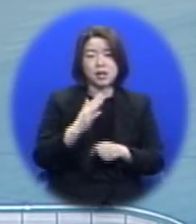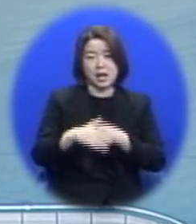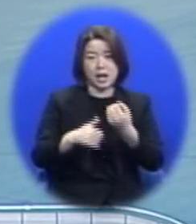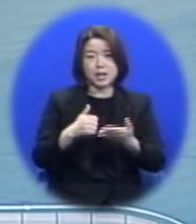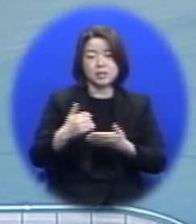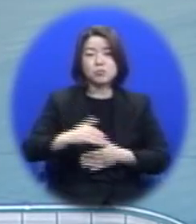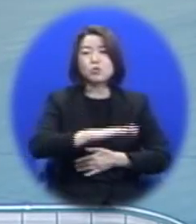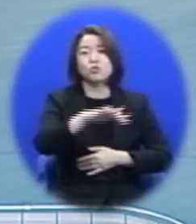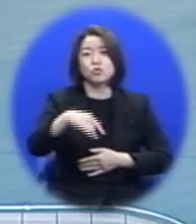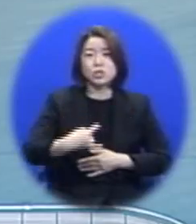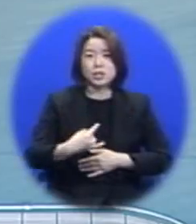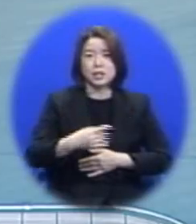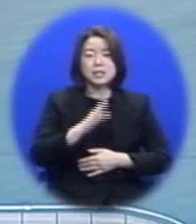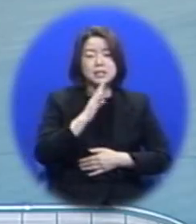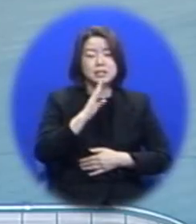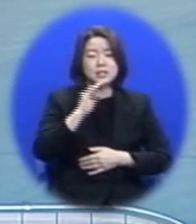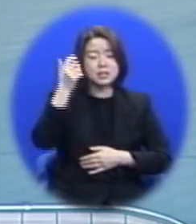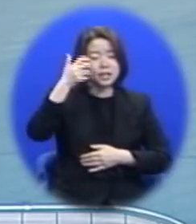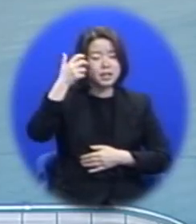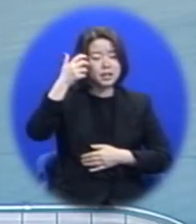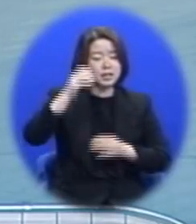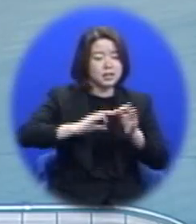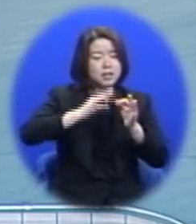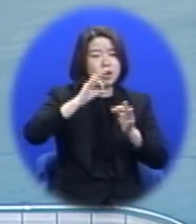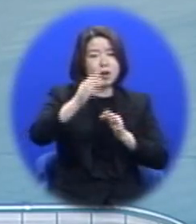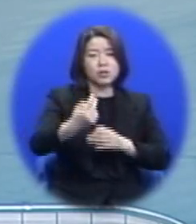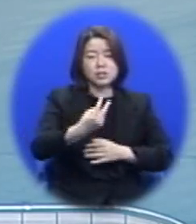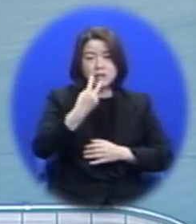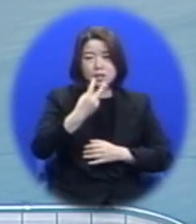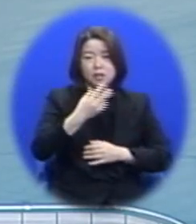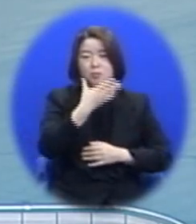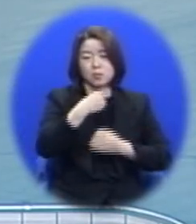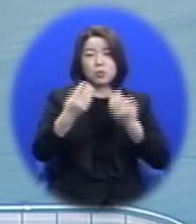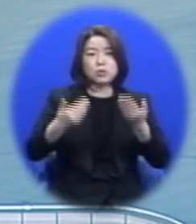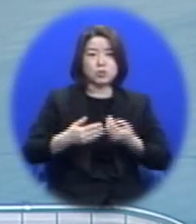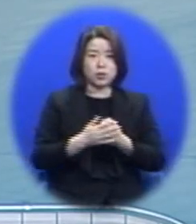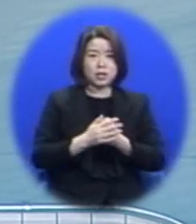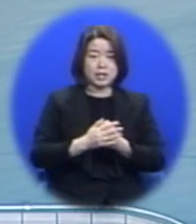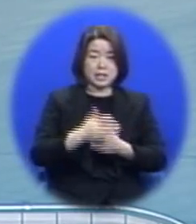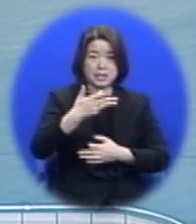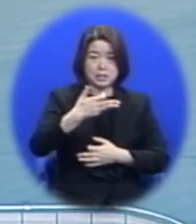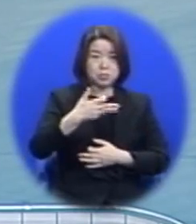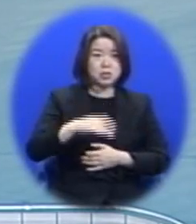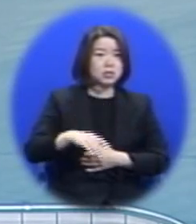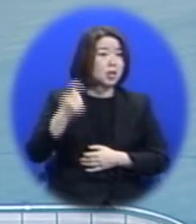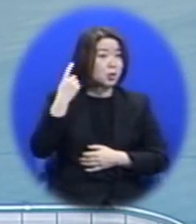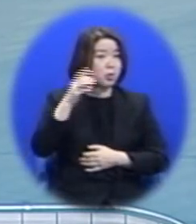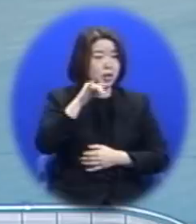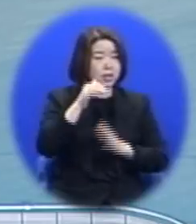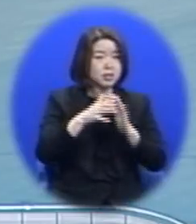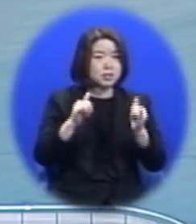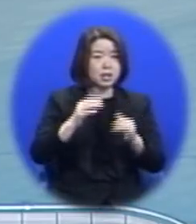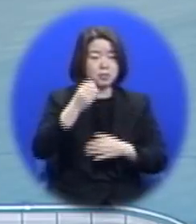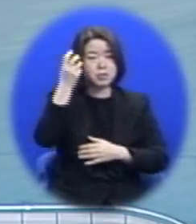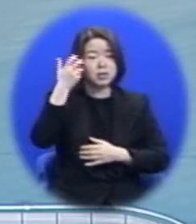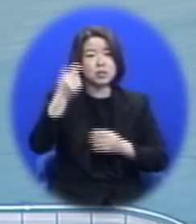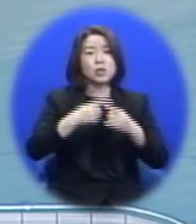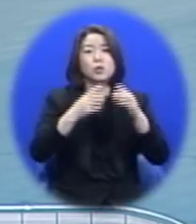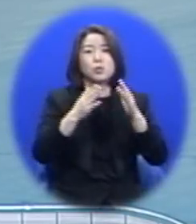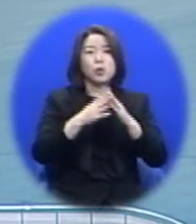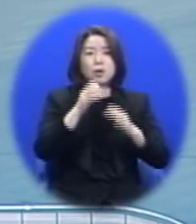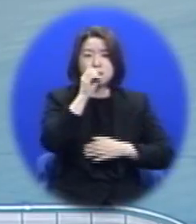하나님께서 우리에게 진정한 영생의 복을 주십니다. 17절에 귀가 있는 사람은 성령이 교회들이 하시는 말씀을 들어라.